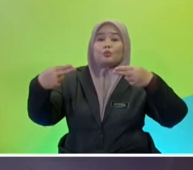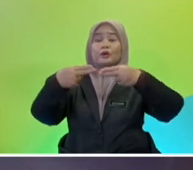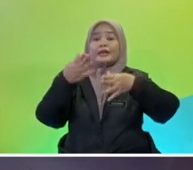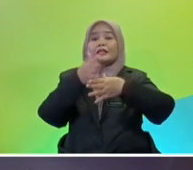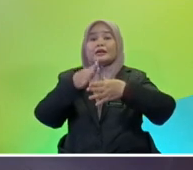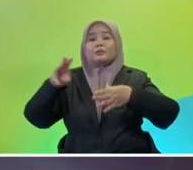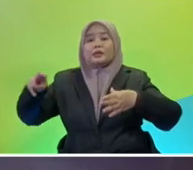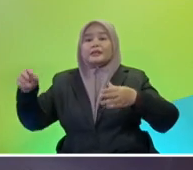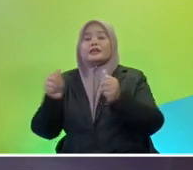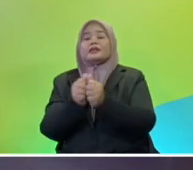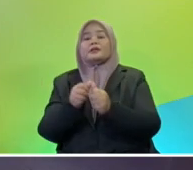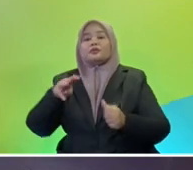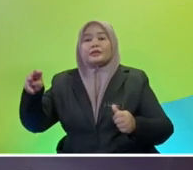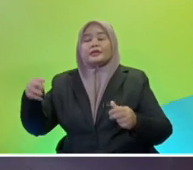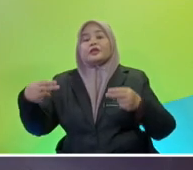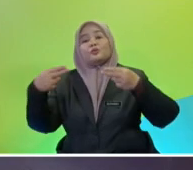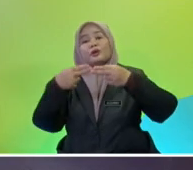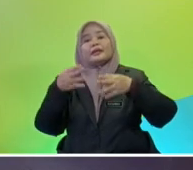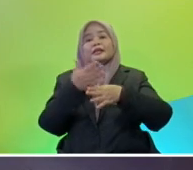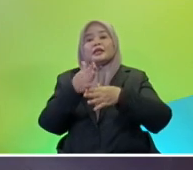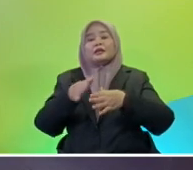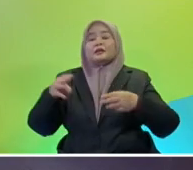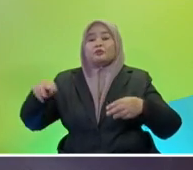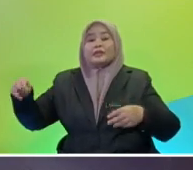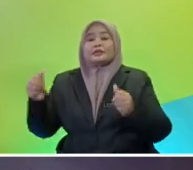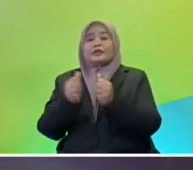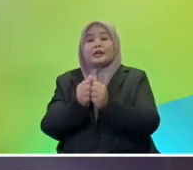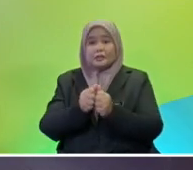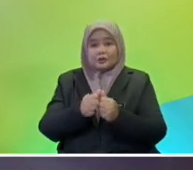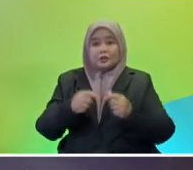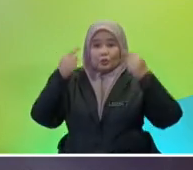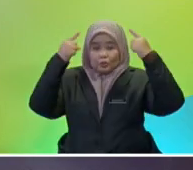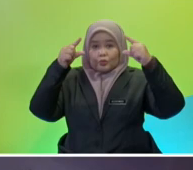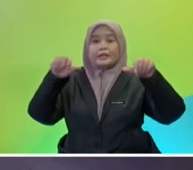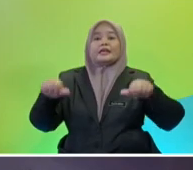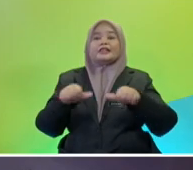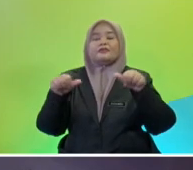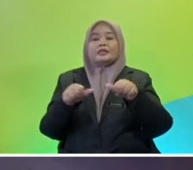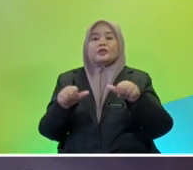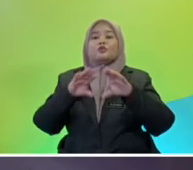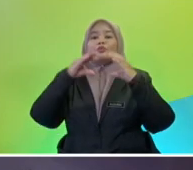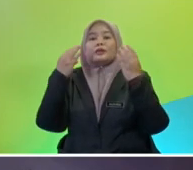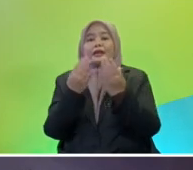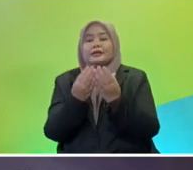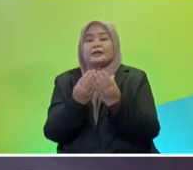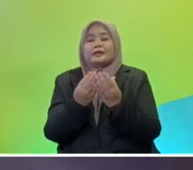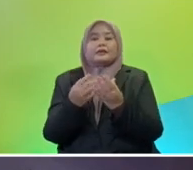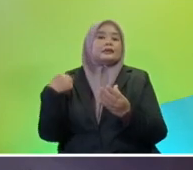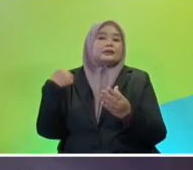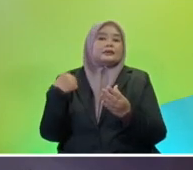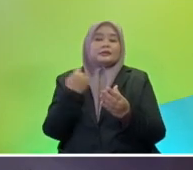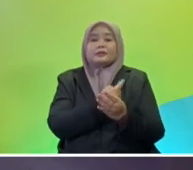murid dan juga interaksi diantara murid dengan guru jadi activity berkumpulan Oke kita